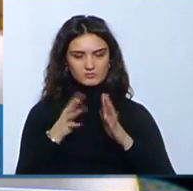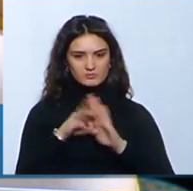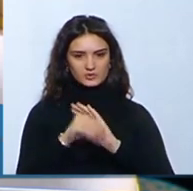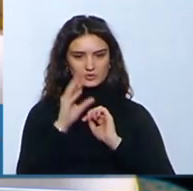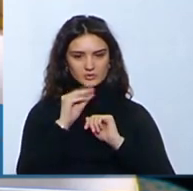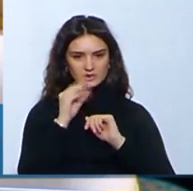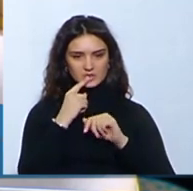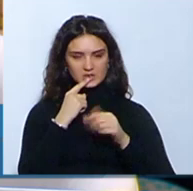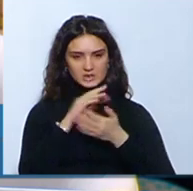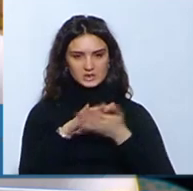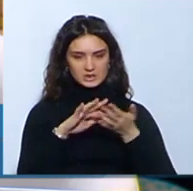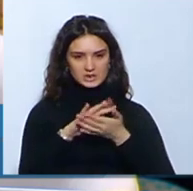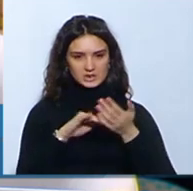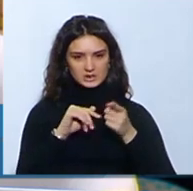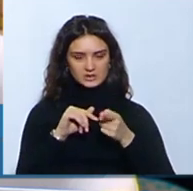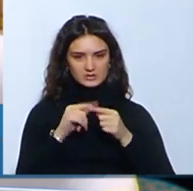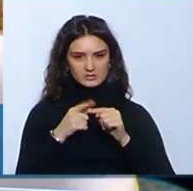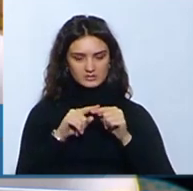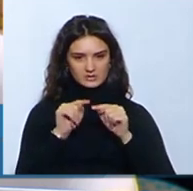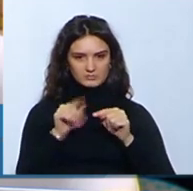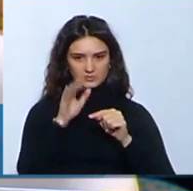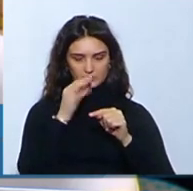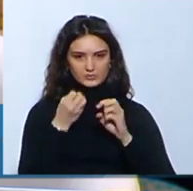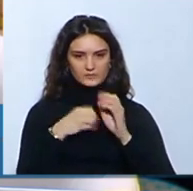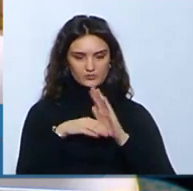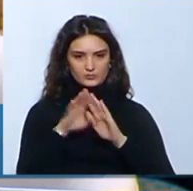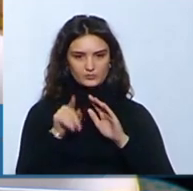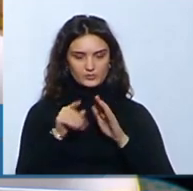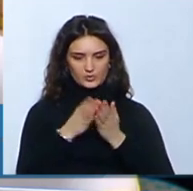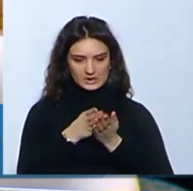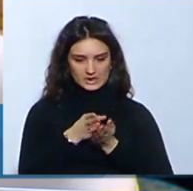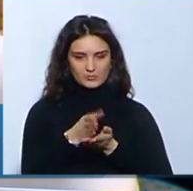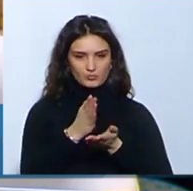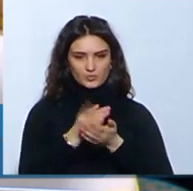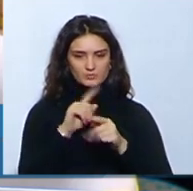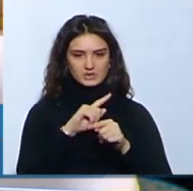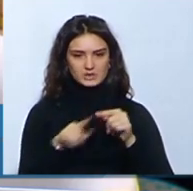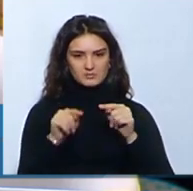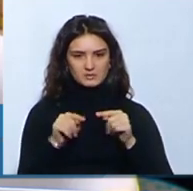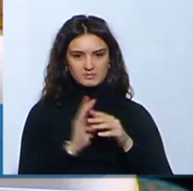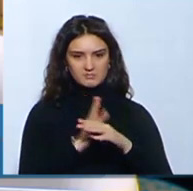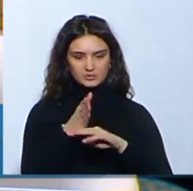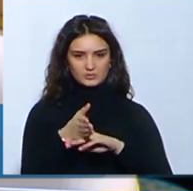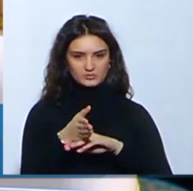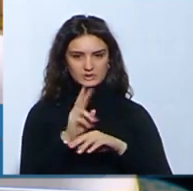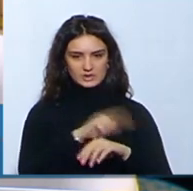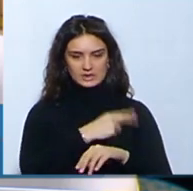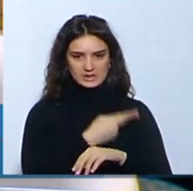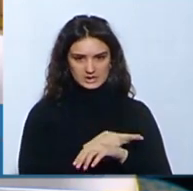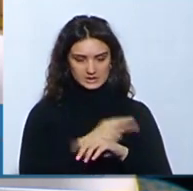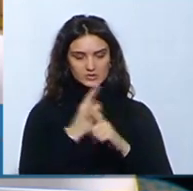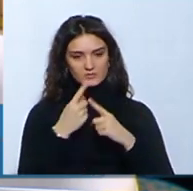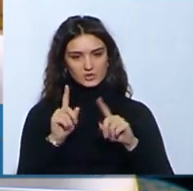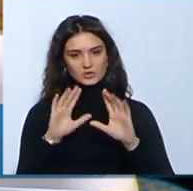როცა სისხლდენია, აი ამ დროს კიდევ უფრო ორიენტირებულები არიან, რომ სწრაფად მიმართონ, ასე ვთქვათ, კლინიკას.